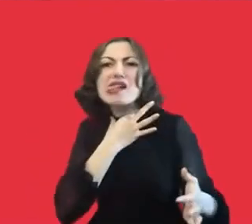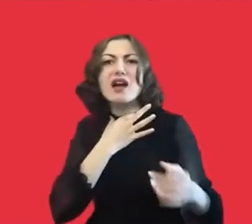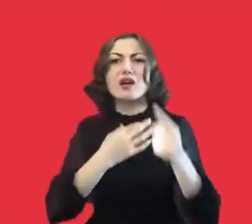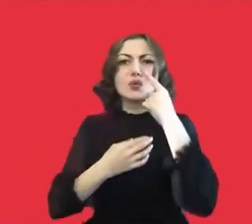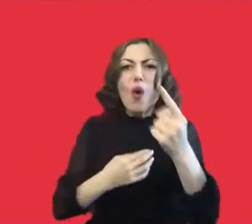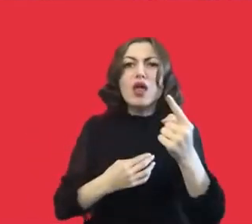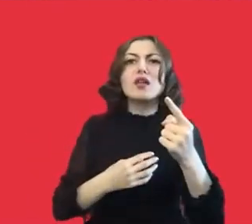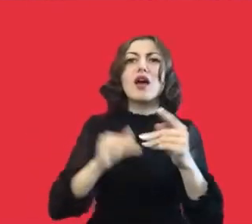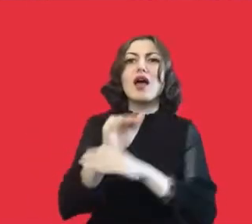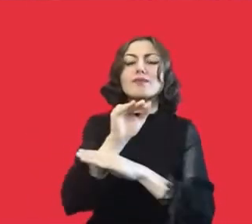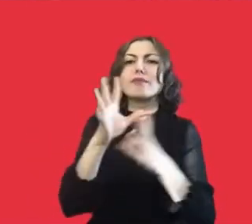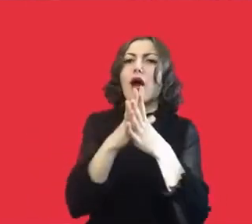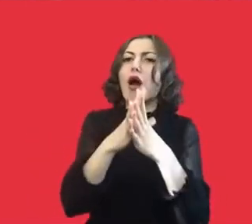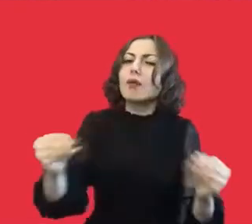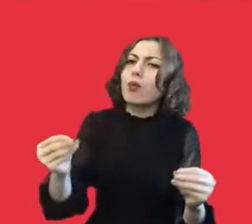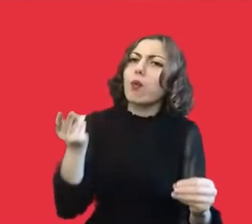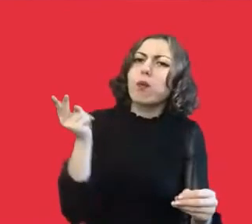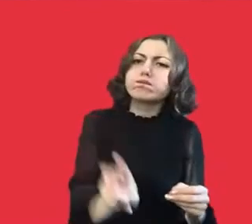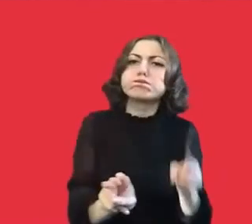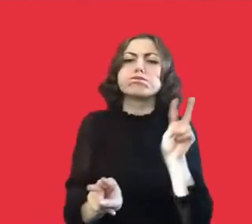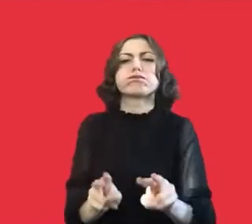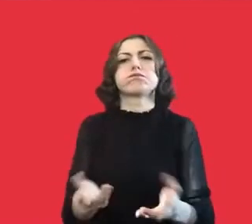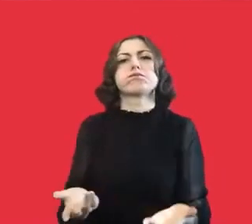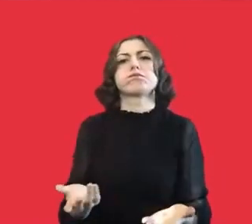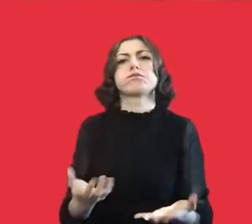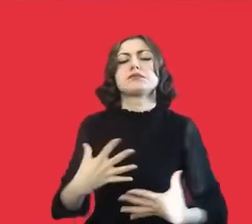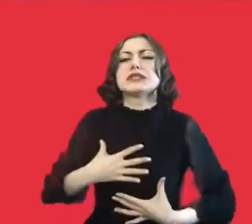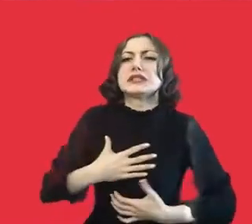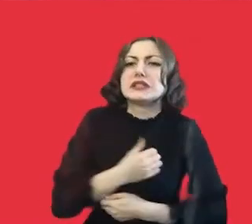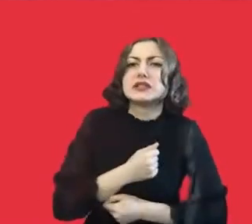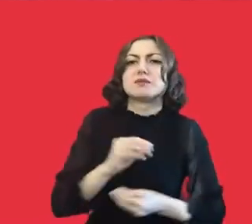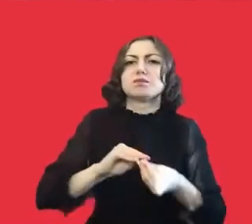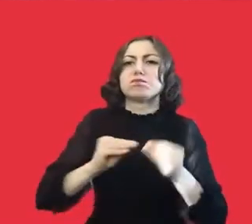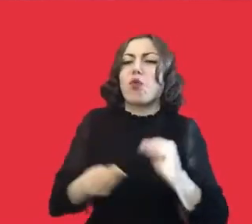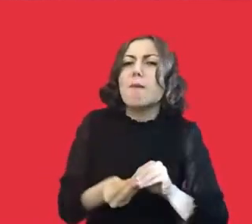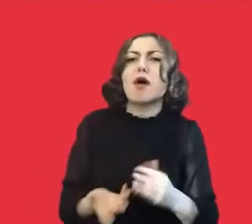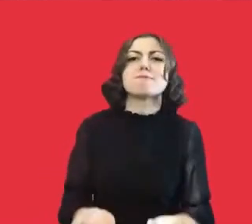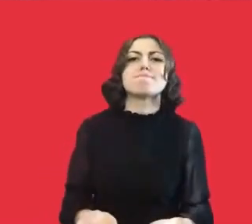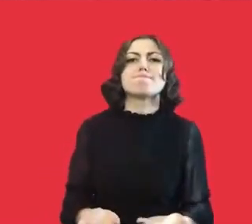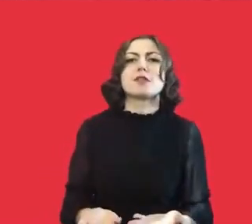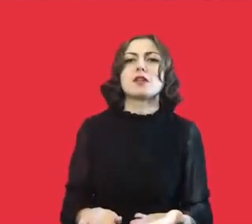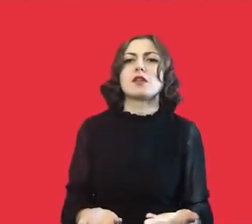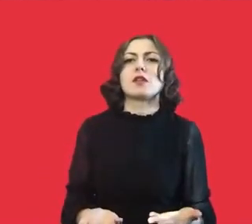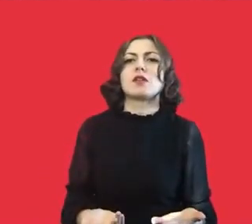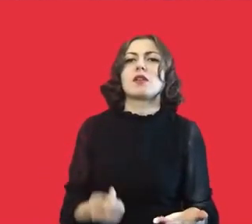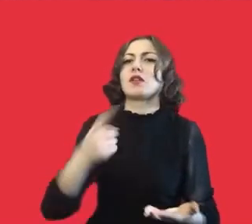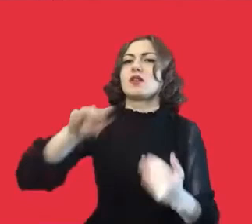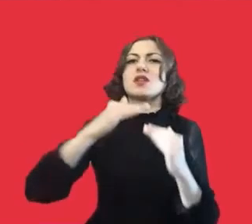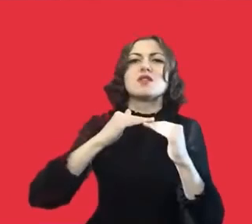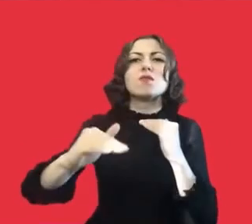hayatlarını kaybetmiş veya sıkıntılı süreçler yaşamış, bu dünyadan göçmüş